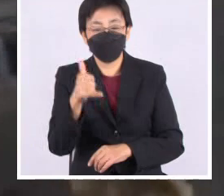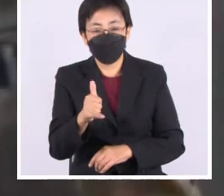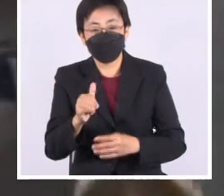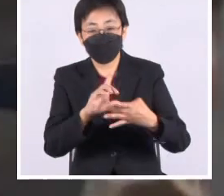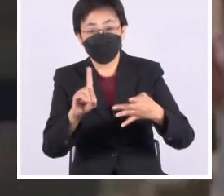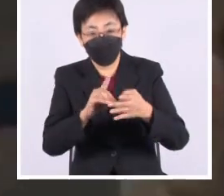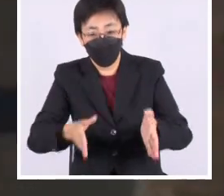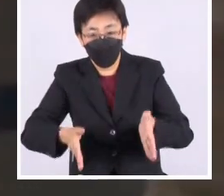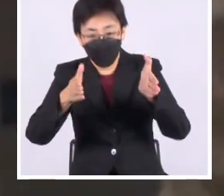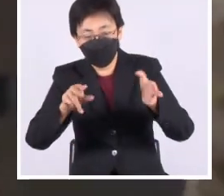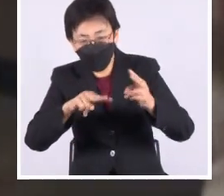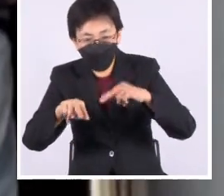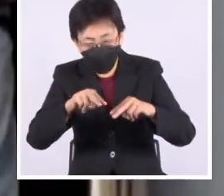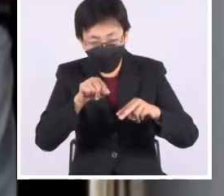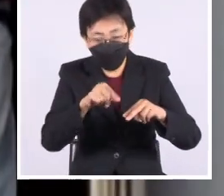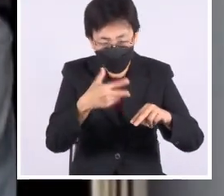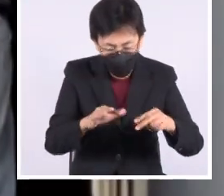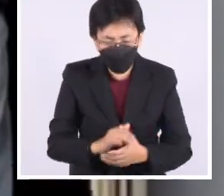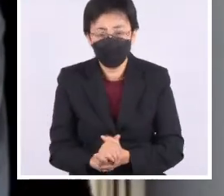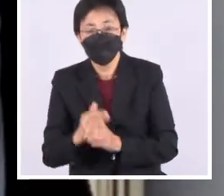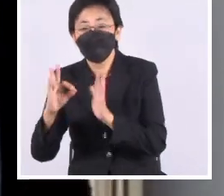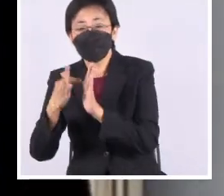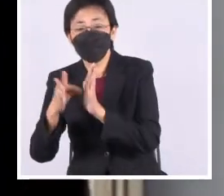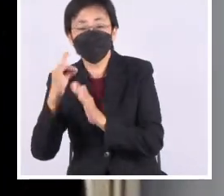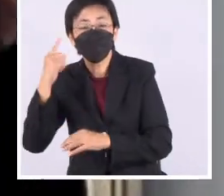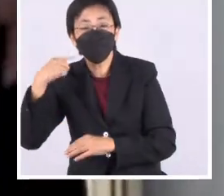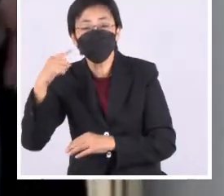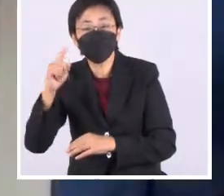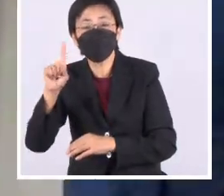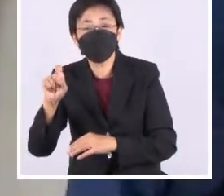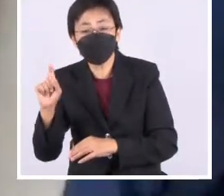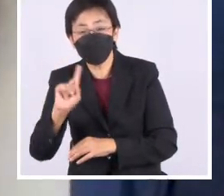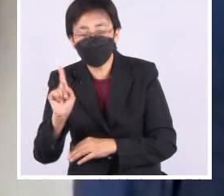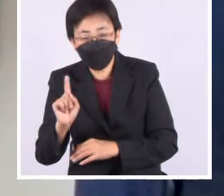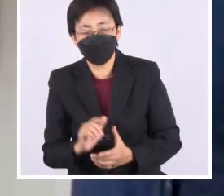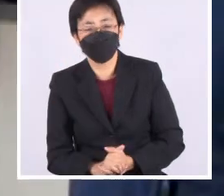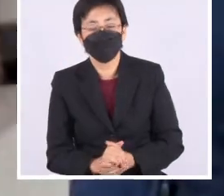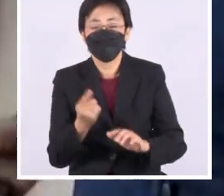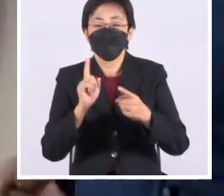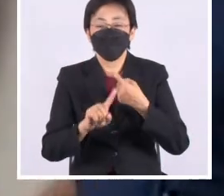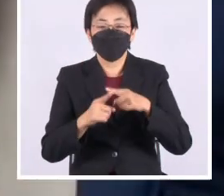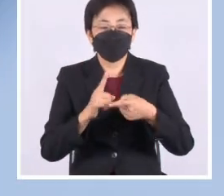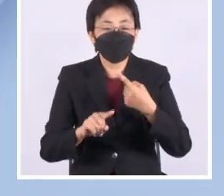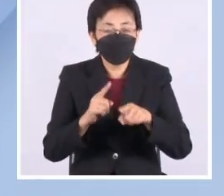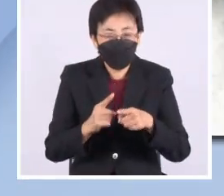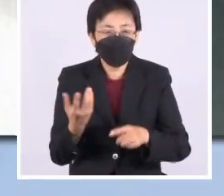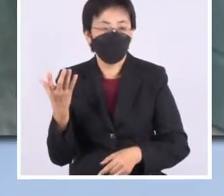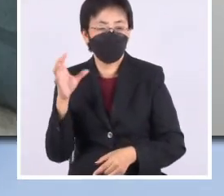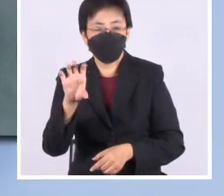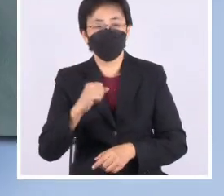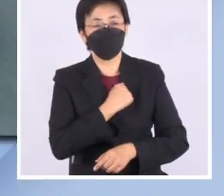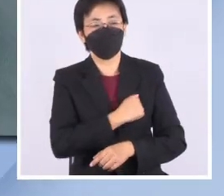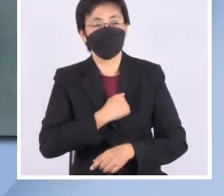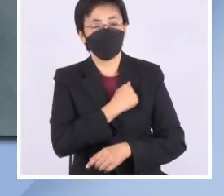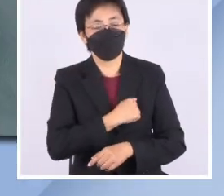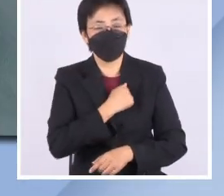ปดูหน่อยนะคะว่า Facebook ของน้องเต้ยเนี่ยตอนนี้เป็นอย่างไรบ้างล่าสุดเนี่ยเพื่อนก็มาโพสต์ไว้อะไรแล้ว